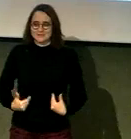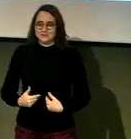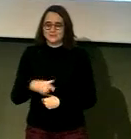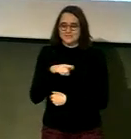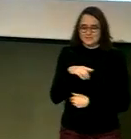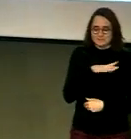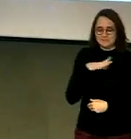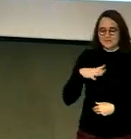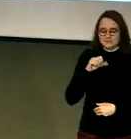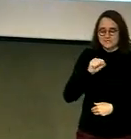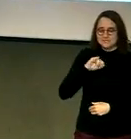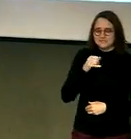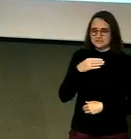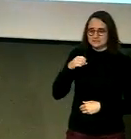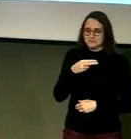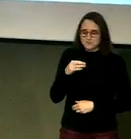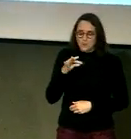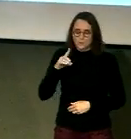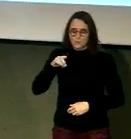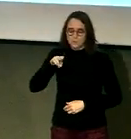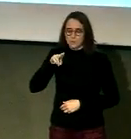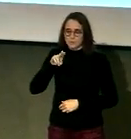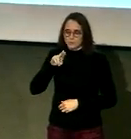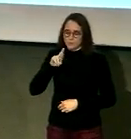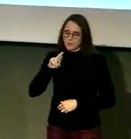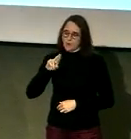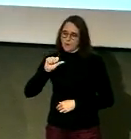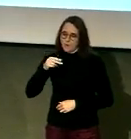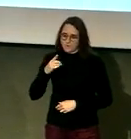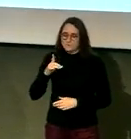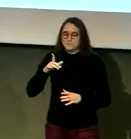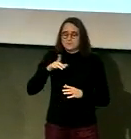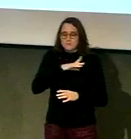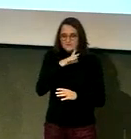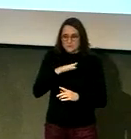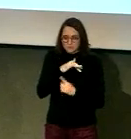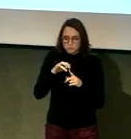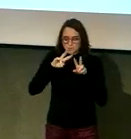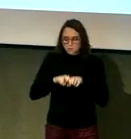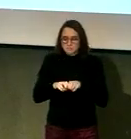Laurence Simat-Durand. Je suis professeure de sociologie-démographie à l'Université Paris-Cité et